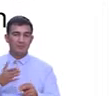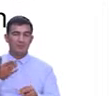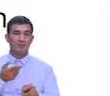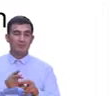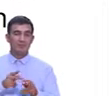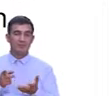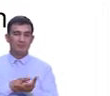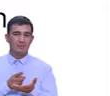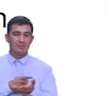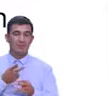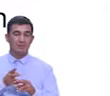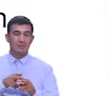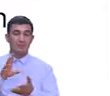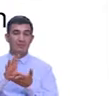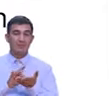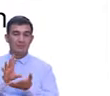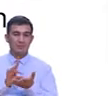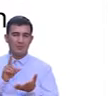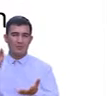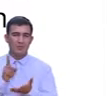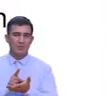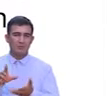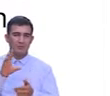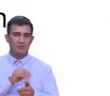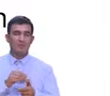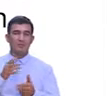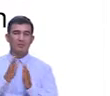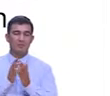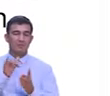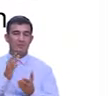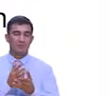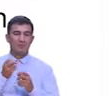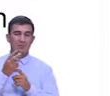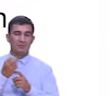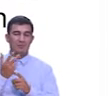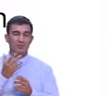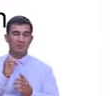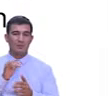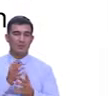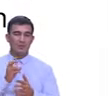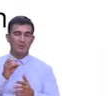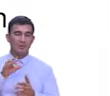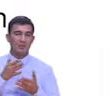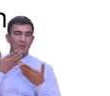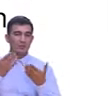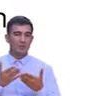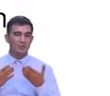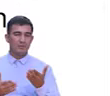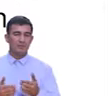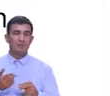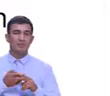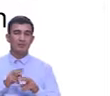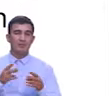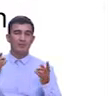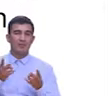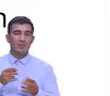albatta daftaringizga bu topshiriqlarni yozib oling. Demak, darslikning 12-13 sahifalarini o'qib,